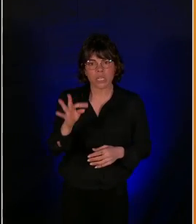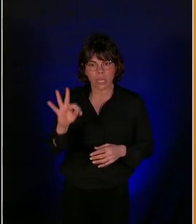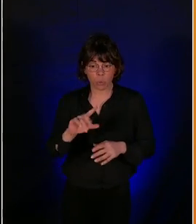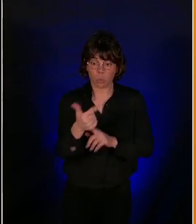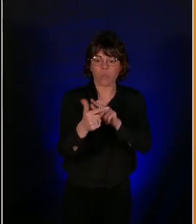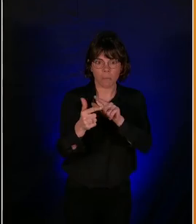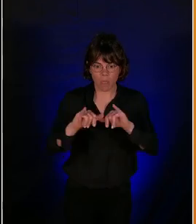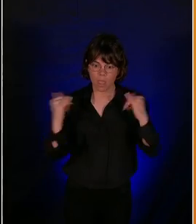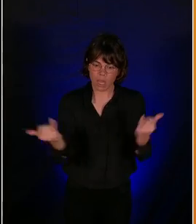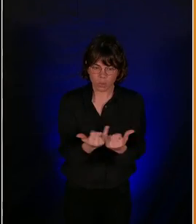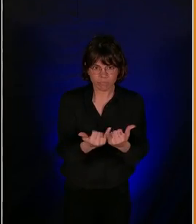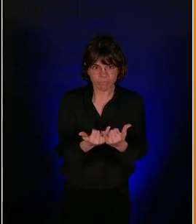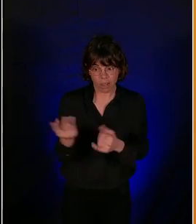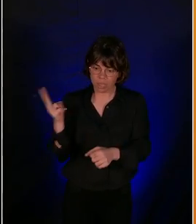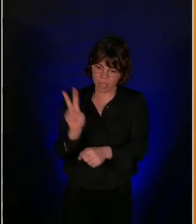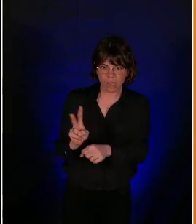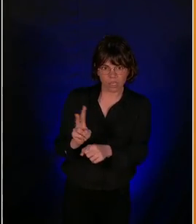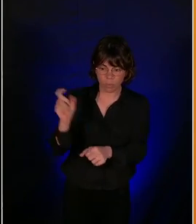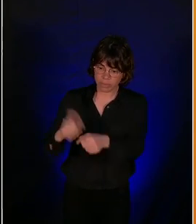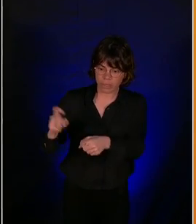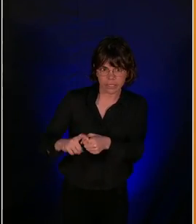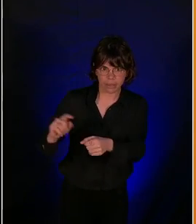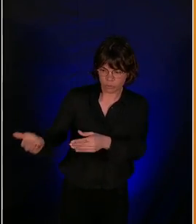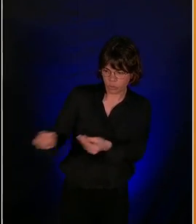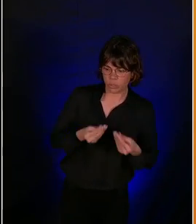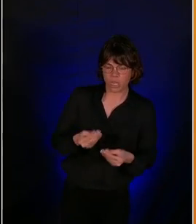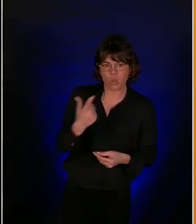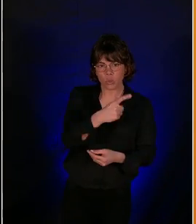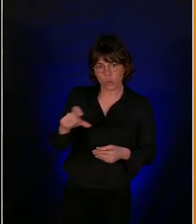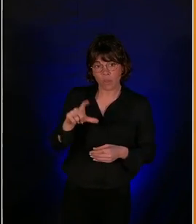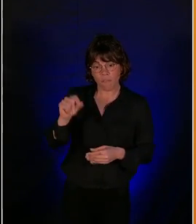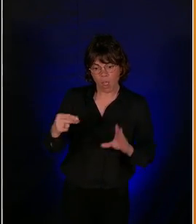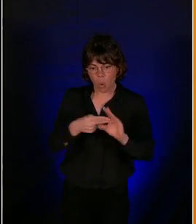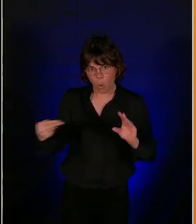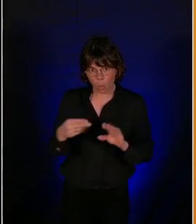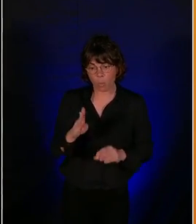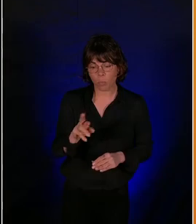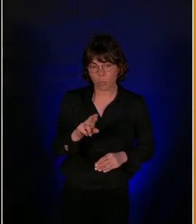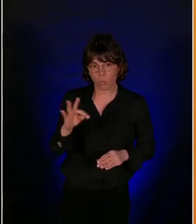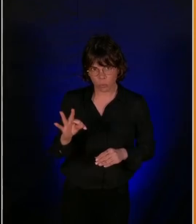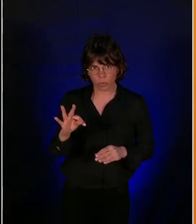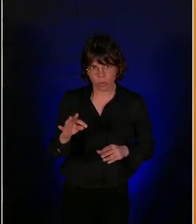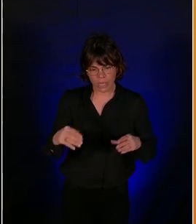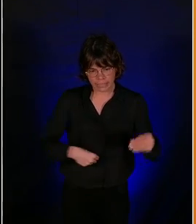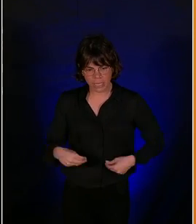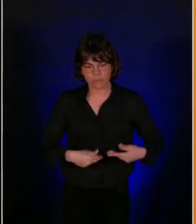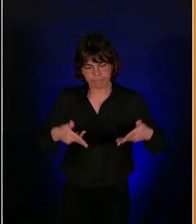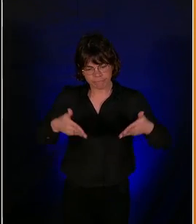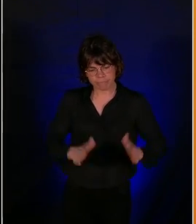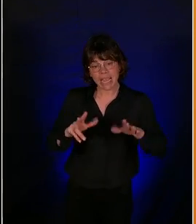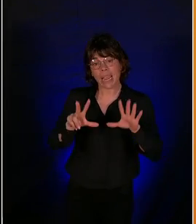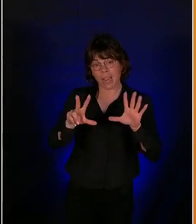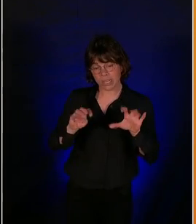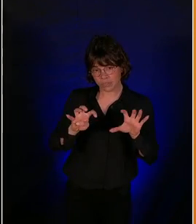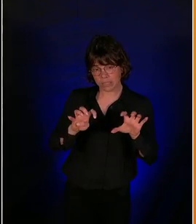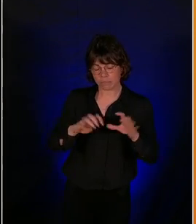réunion alors que la délégation syndicale revendiqu 220 € brut la direction n'en accordait que 90